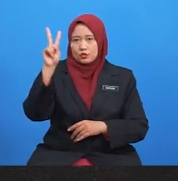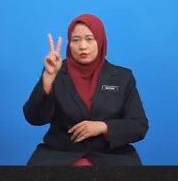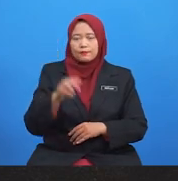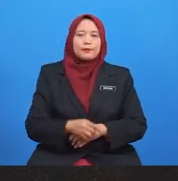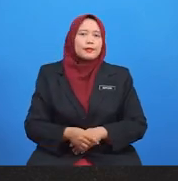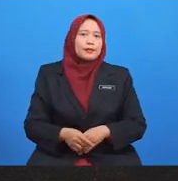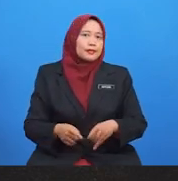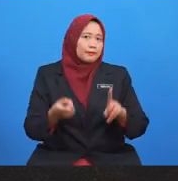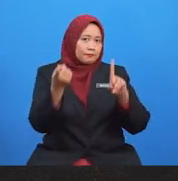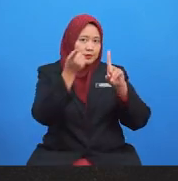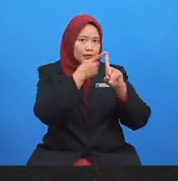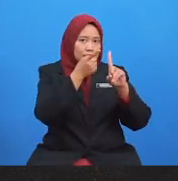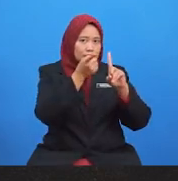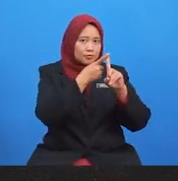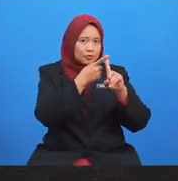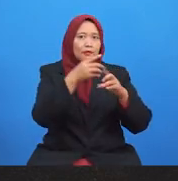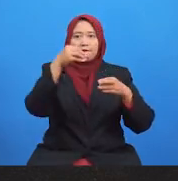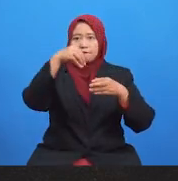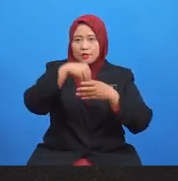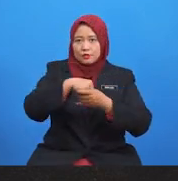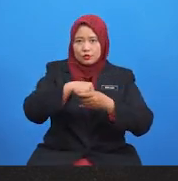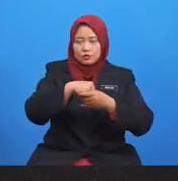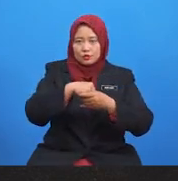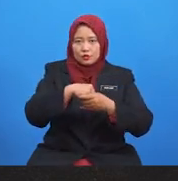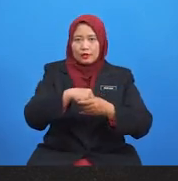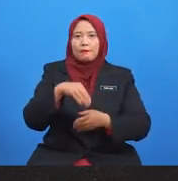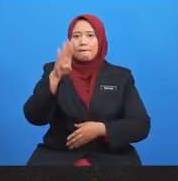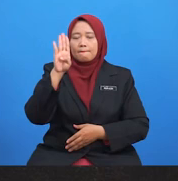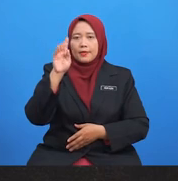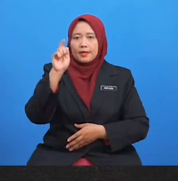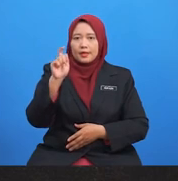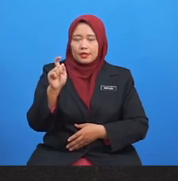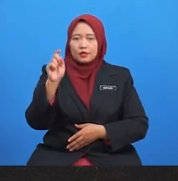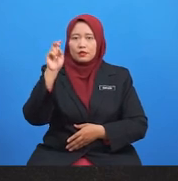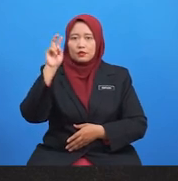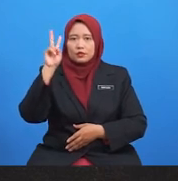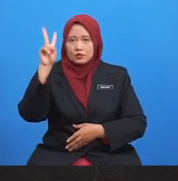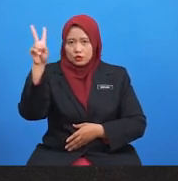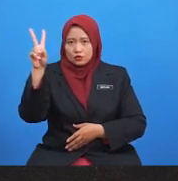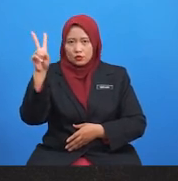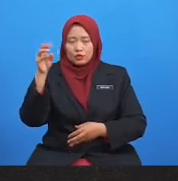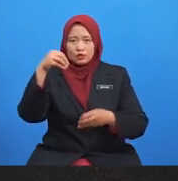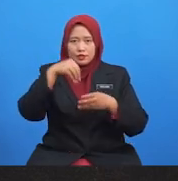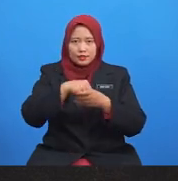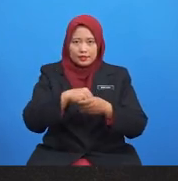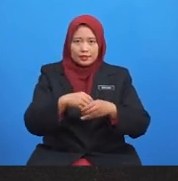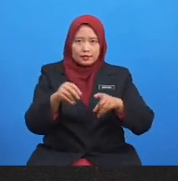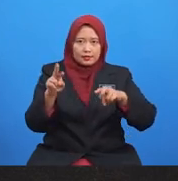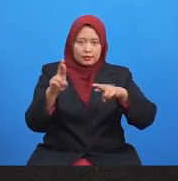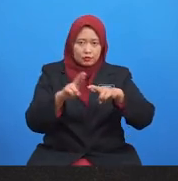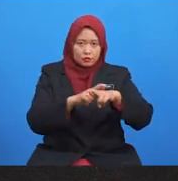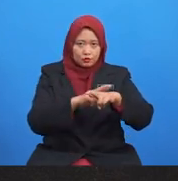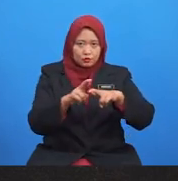Langkah yang pertama, kita perlu masukkan fungsi 4X kuasa 2 ke dalam formula isi padu.